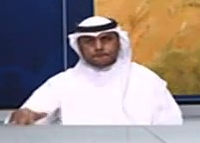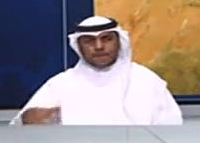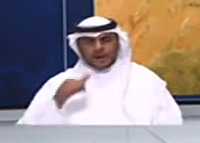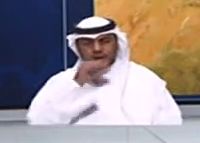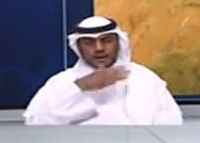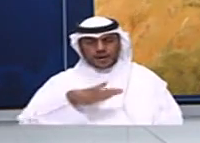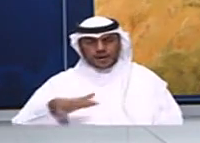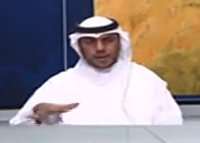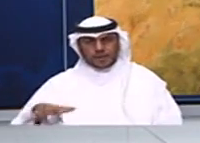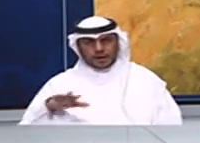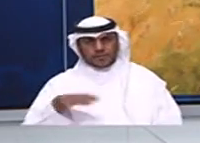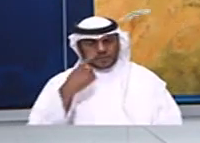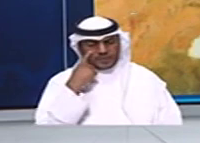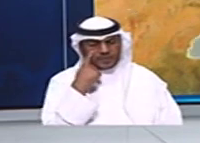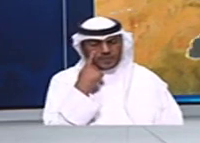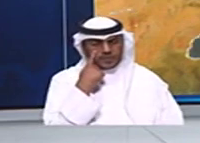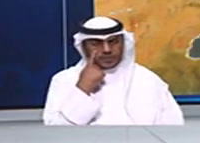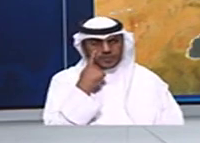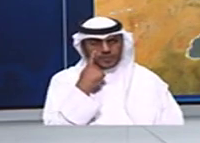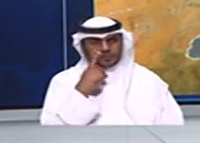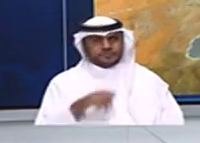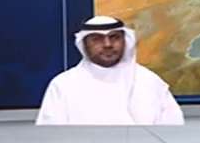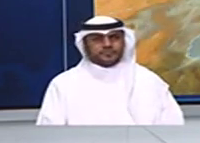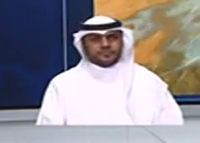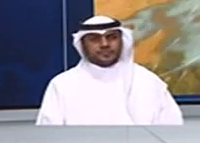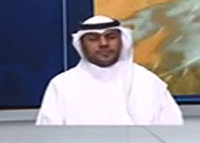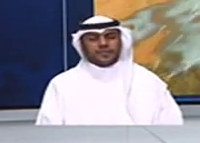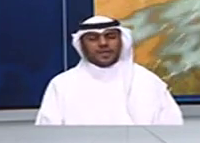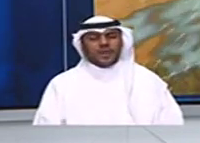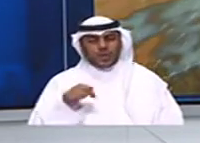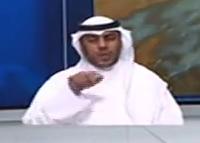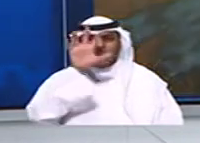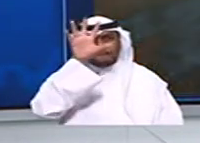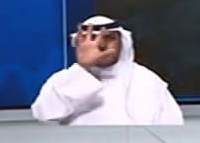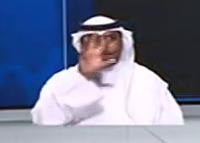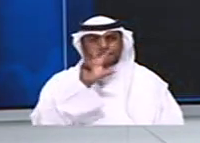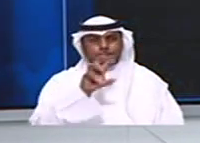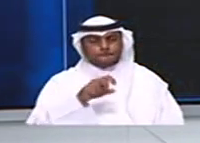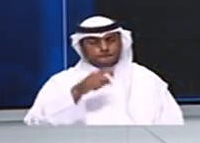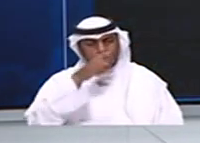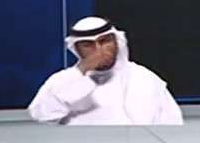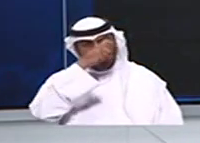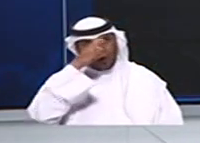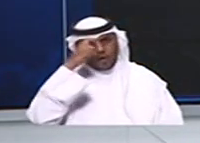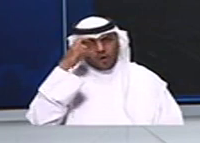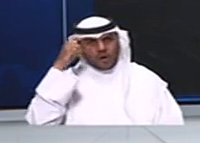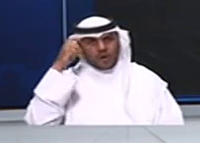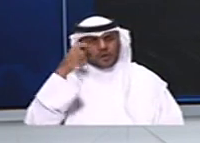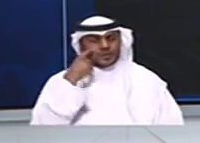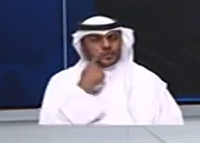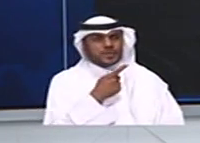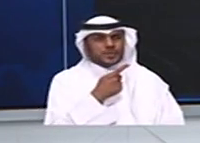القادمة متوجه إلى سواحل عمان. بالنسبة للطقس الليلة أجواء حارة ورطبة نسبيا خاصة على المناطق